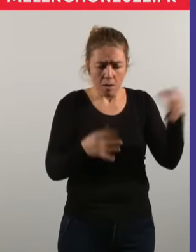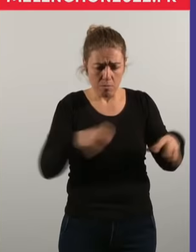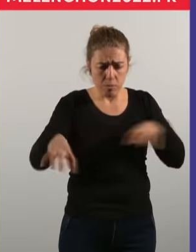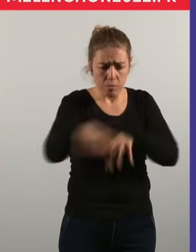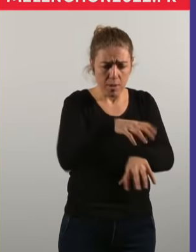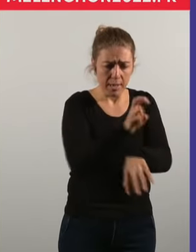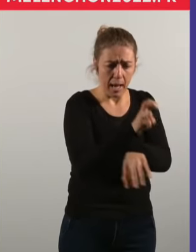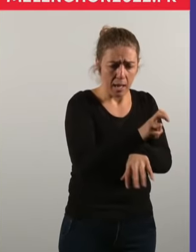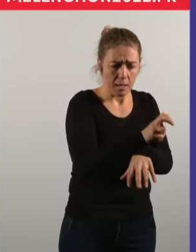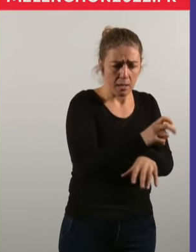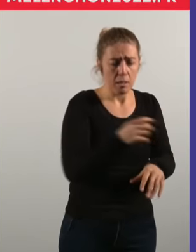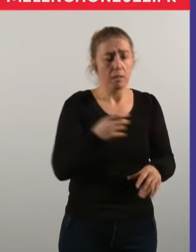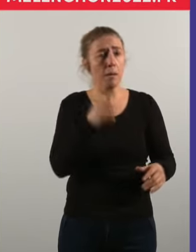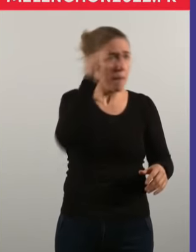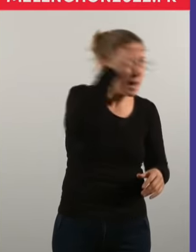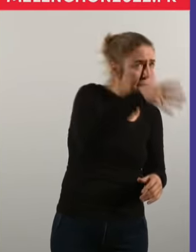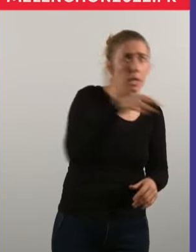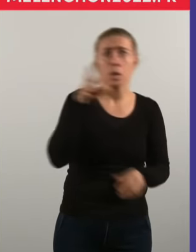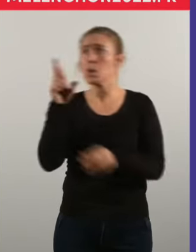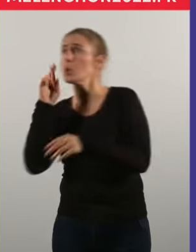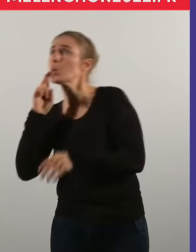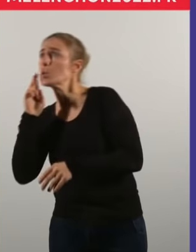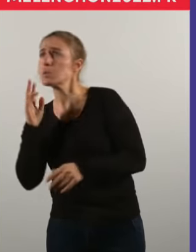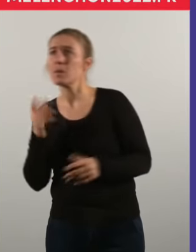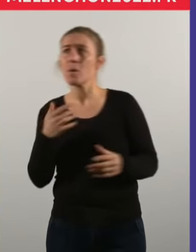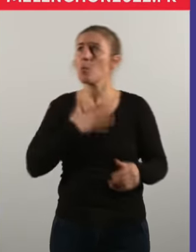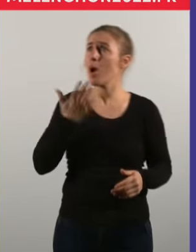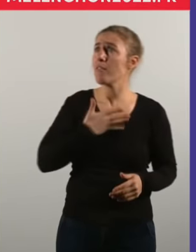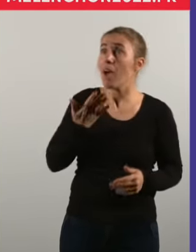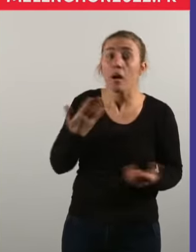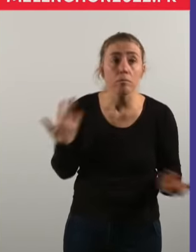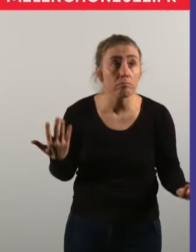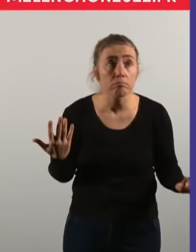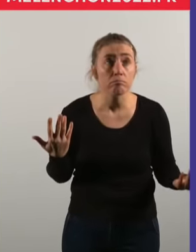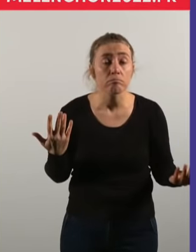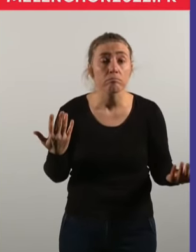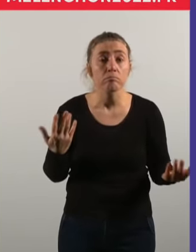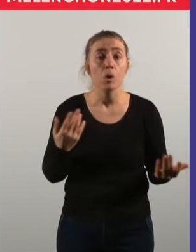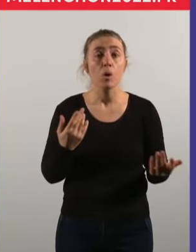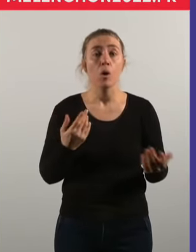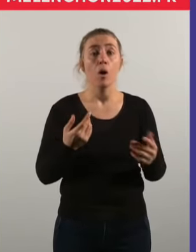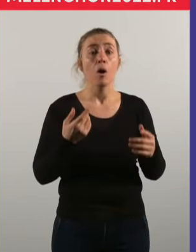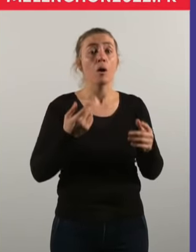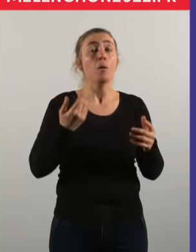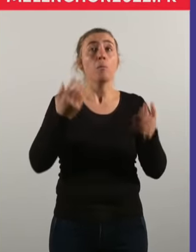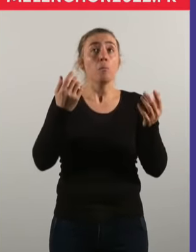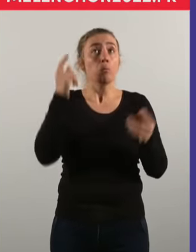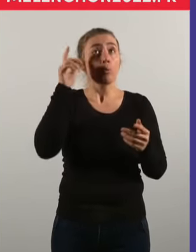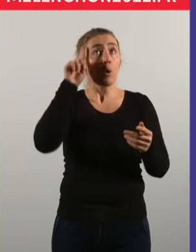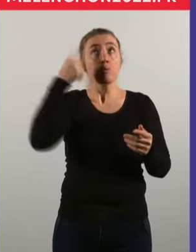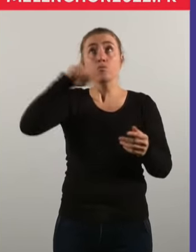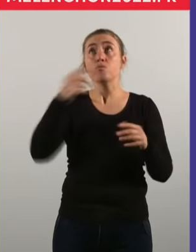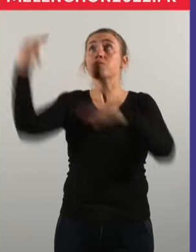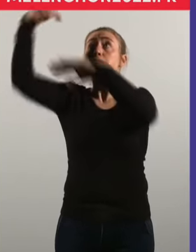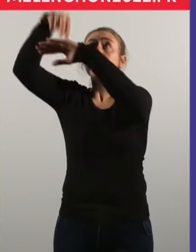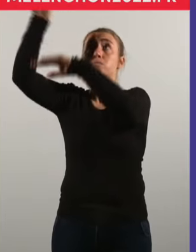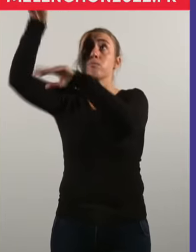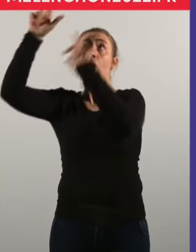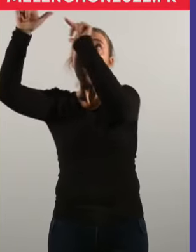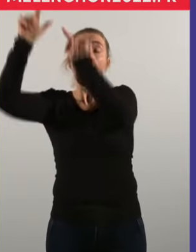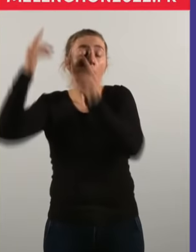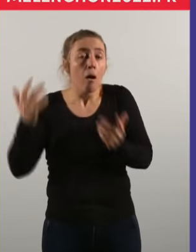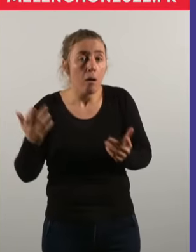nucléaires, messieurs les Russes ? Puisque tout ça ne sert plus à rien, compte tenu de ce que nous faisons dans l'espace. Alors, le